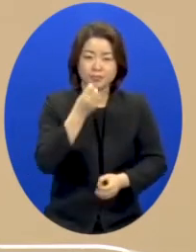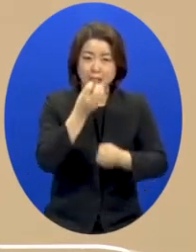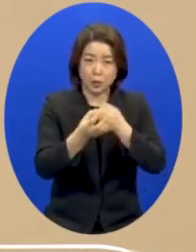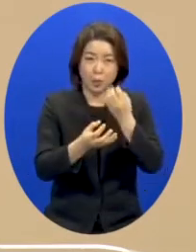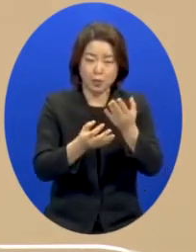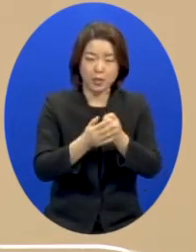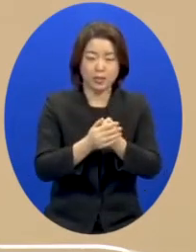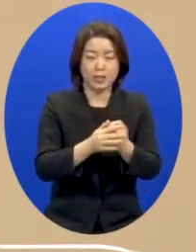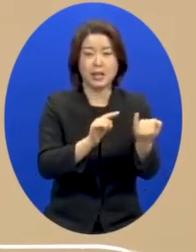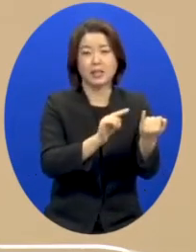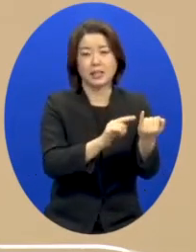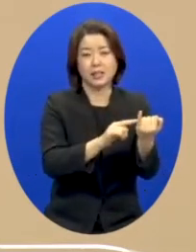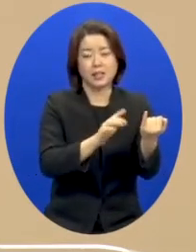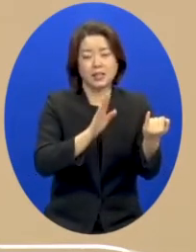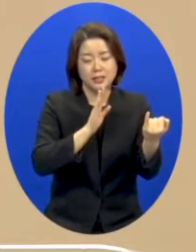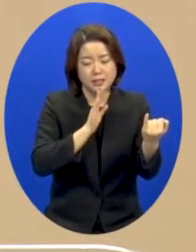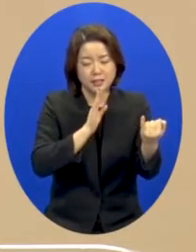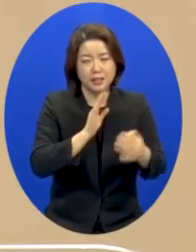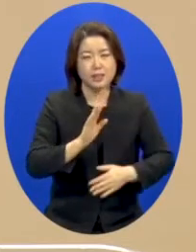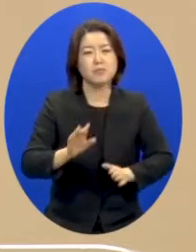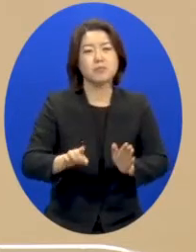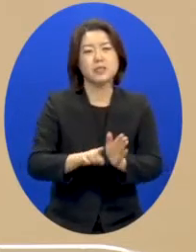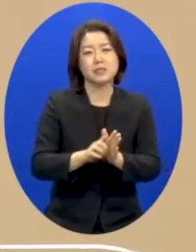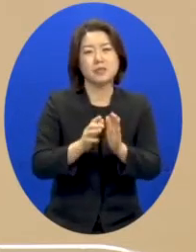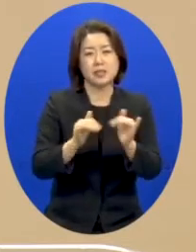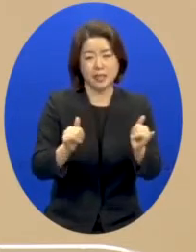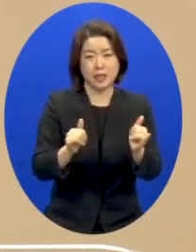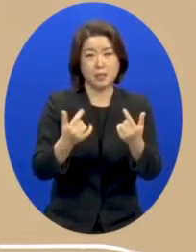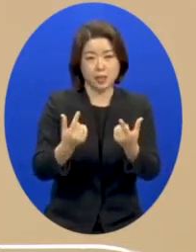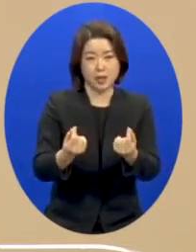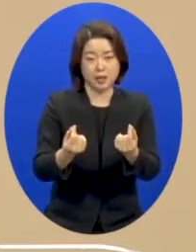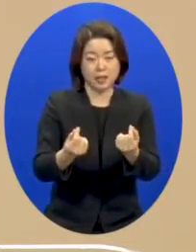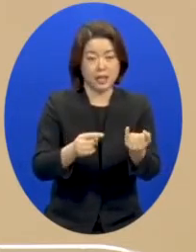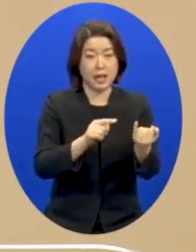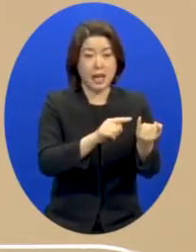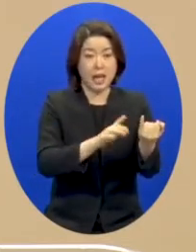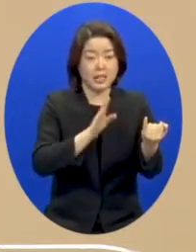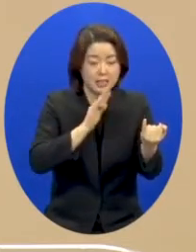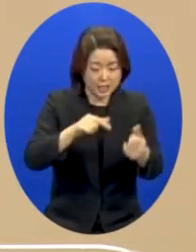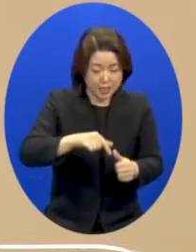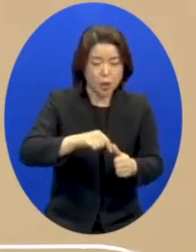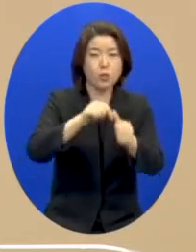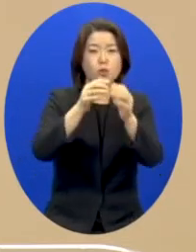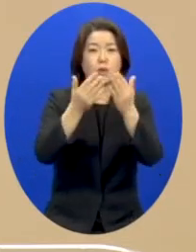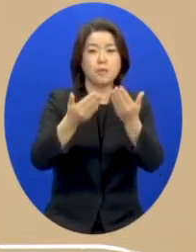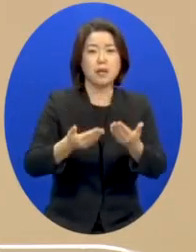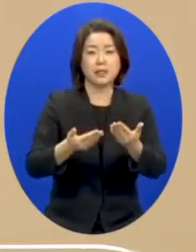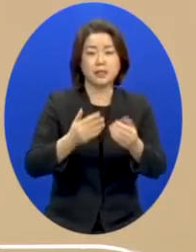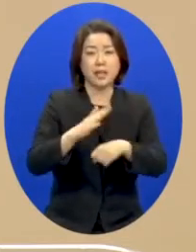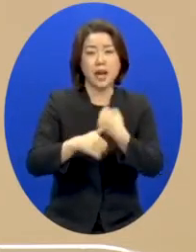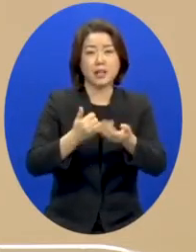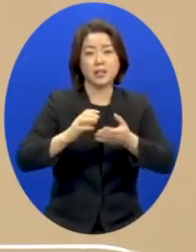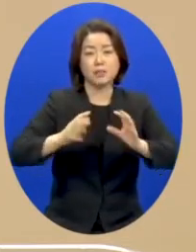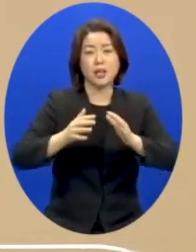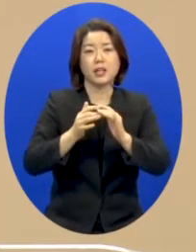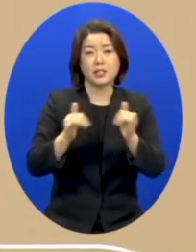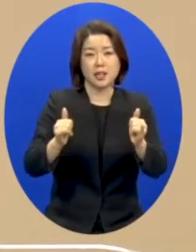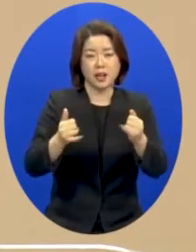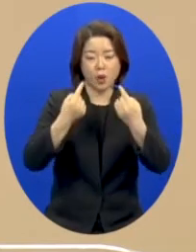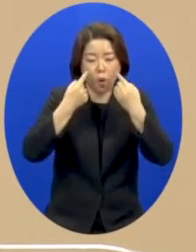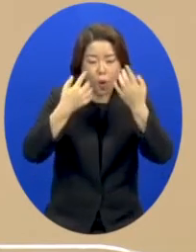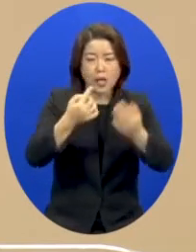여사가 진짜 참 믿음의 사람이었구나, 그가 정말 구원받은 하나님 나라 백성이구나 하는 확실한